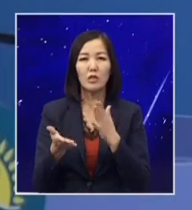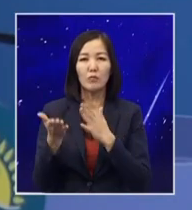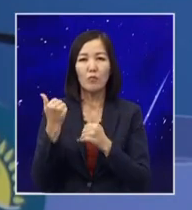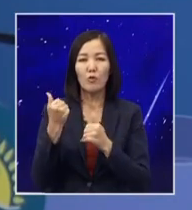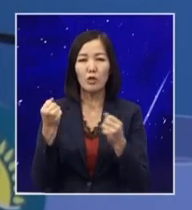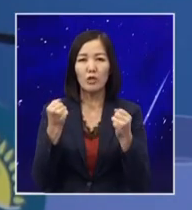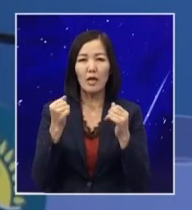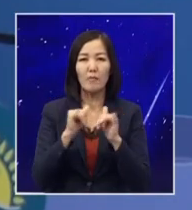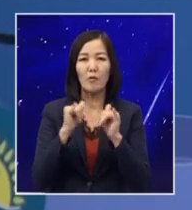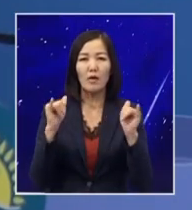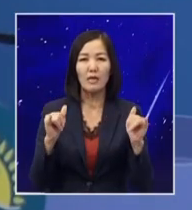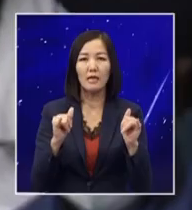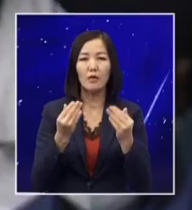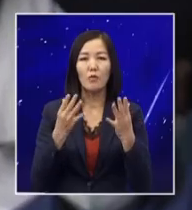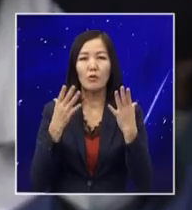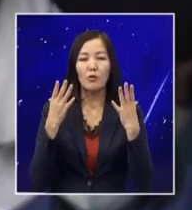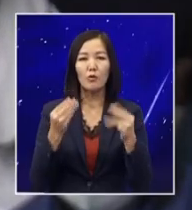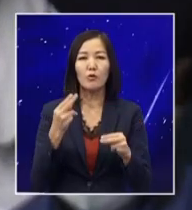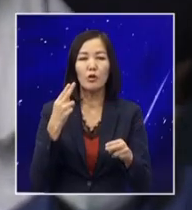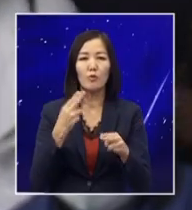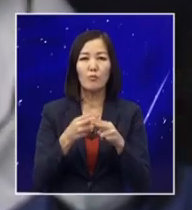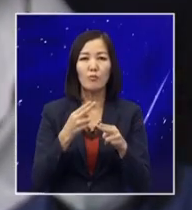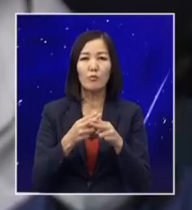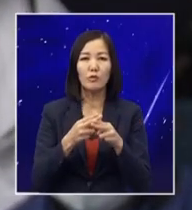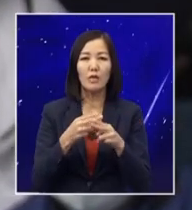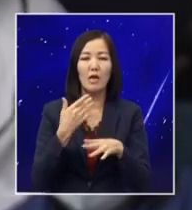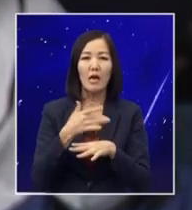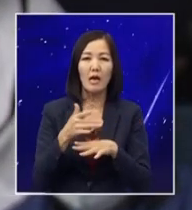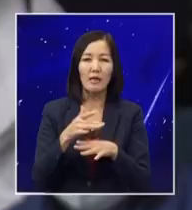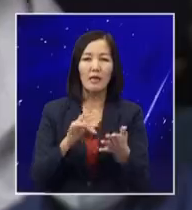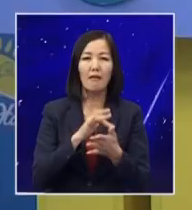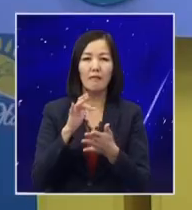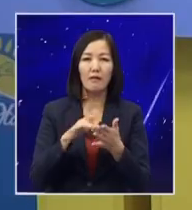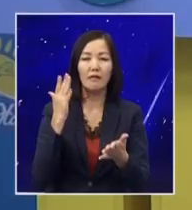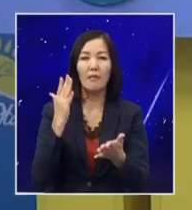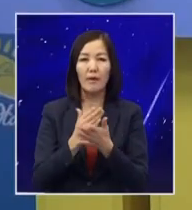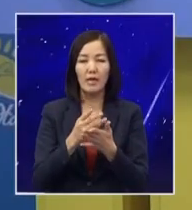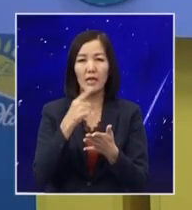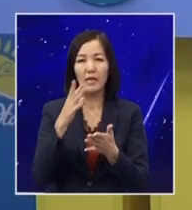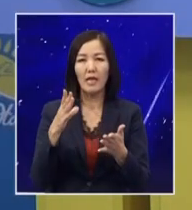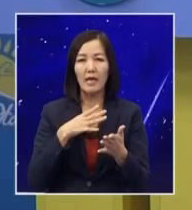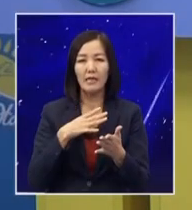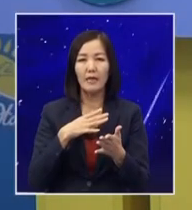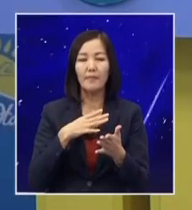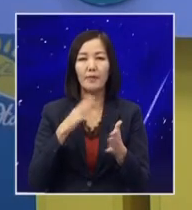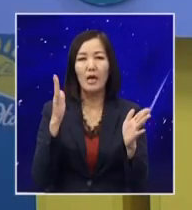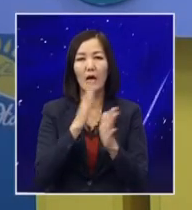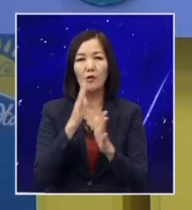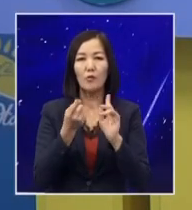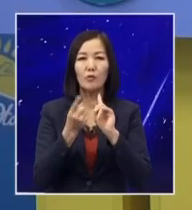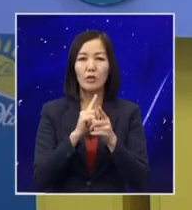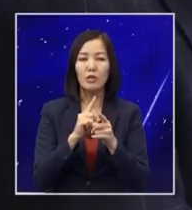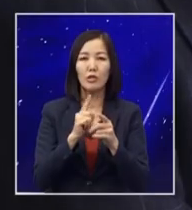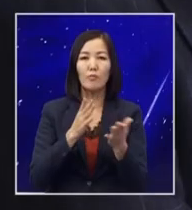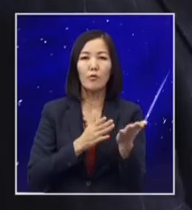даму алғанын, бұл күндері мұз айдындары қалада да, далада да таңсық дүние емес екенін аңдатты. Әрі климаттық өзгешеліктерде